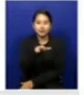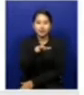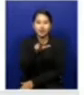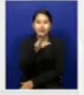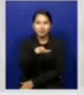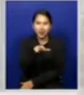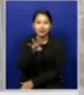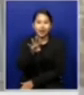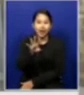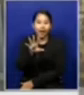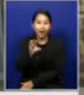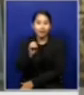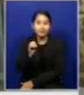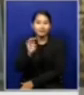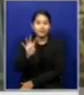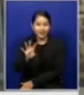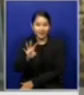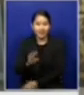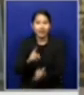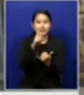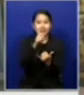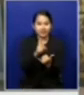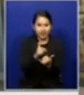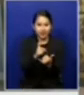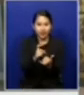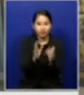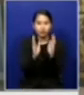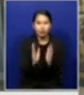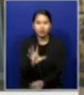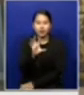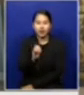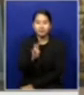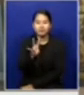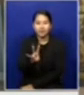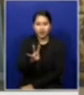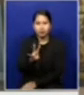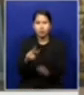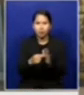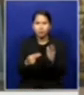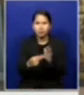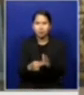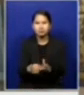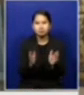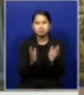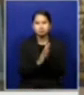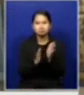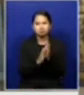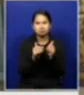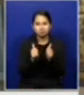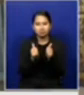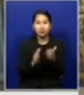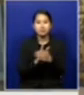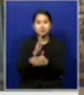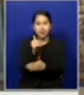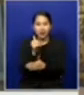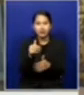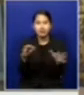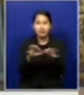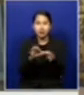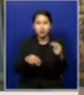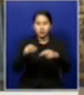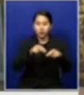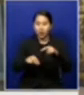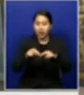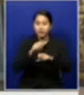3,054 คนเสียชีวิต57คนถือว่าประสบความสำเร็จในเรื่องของการควบคุมป้องกันโร